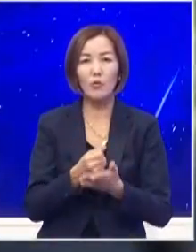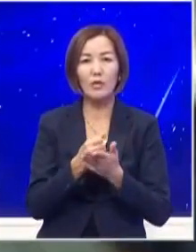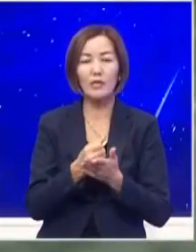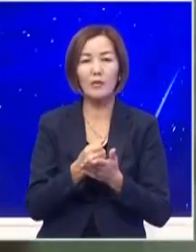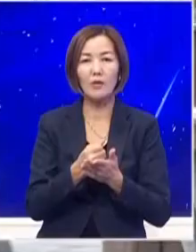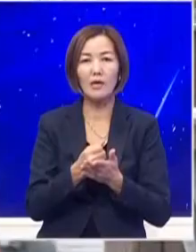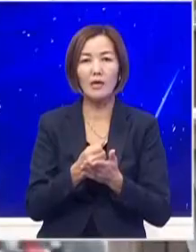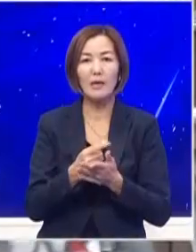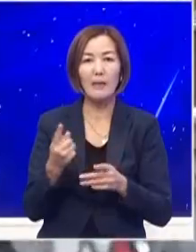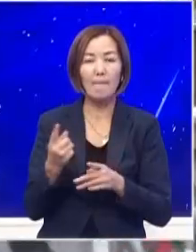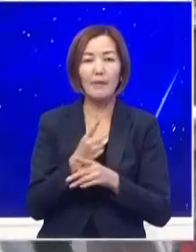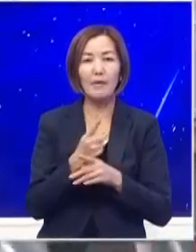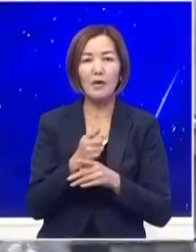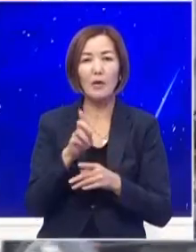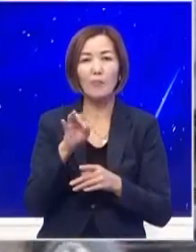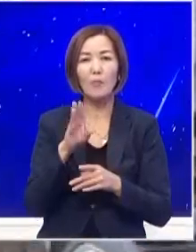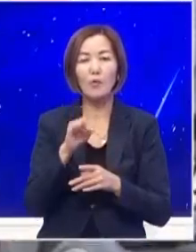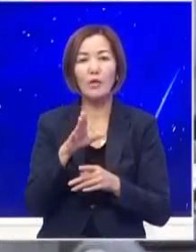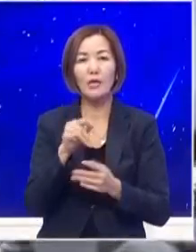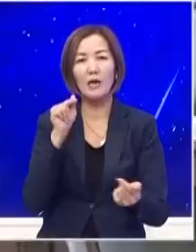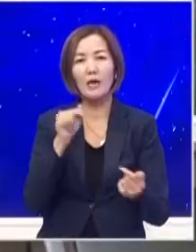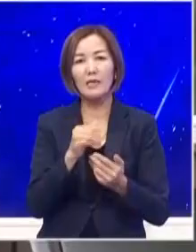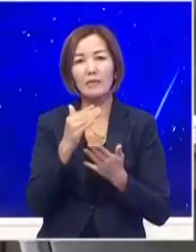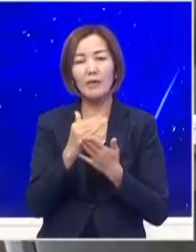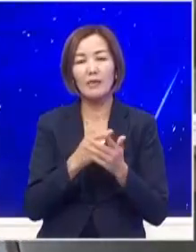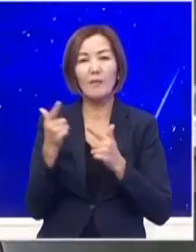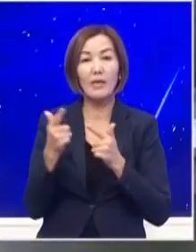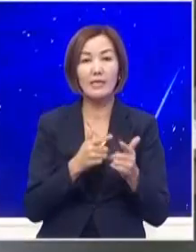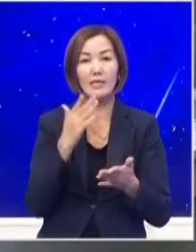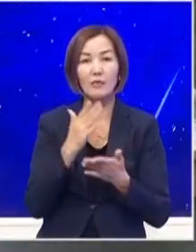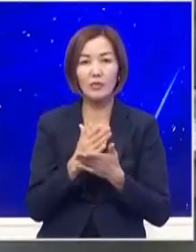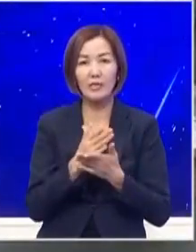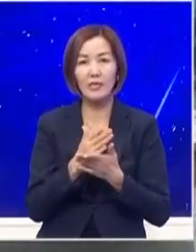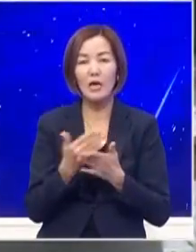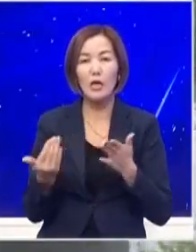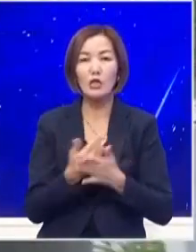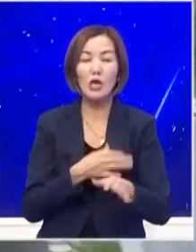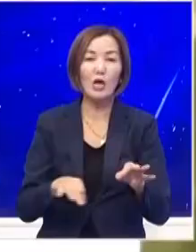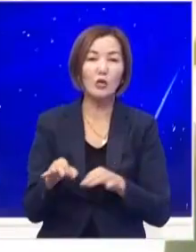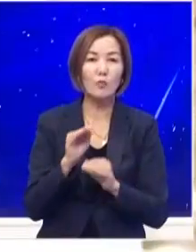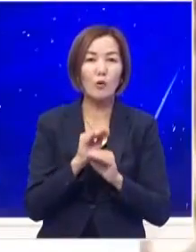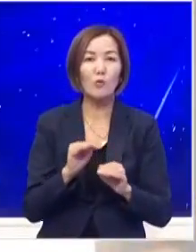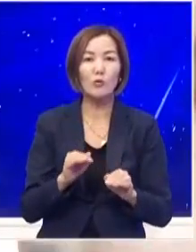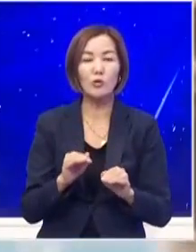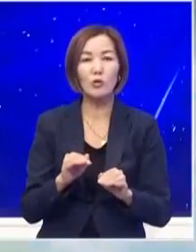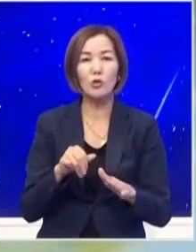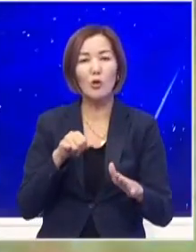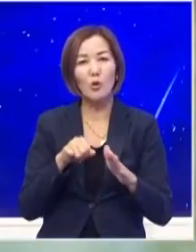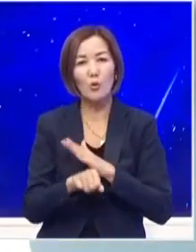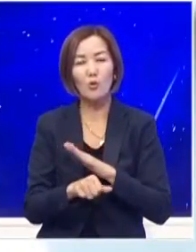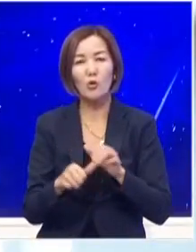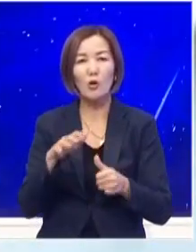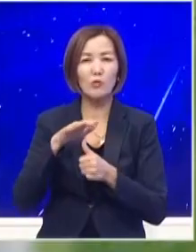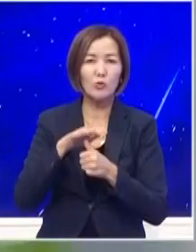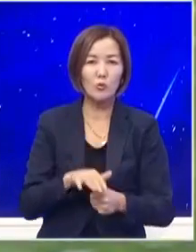арналған бірыңғай буллингке қарсы бағдарлама әзірленіп жатыр, дейді Еділ Оспанов. Жаңа жоба оқушылардың қорлау мен зорлық-зомбылыққа